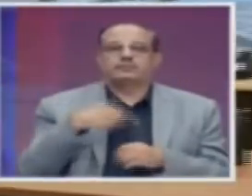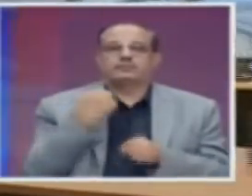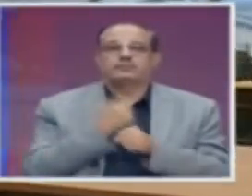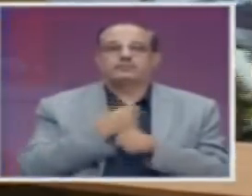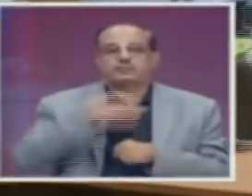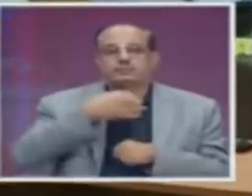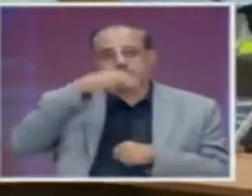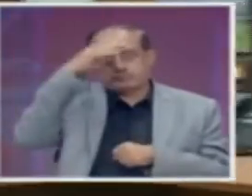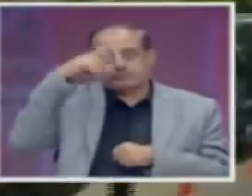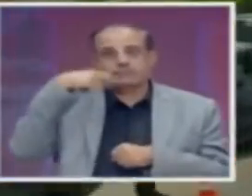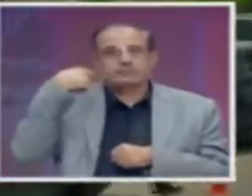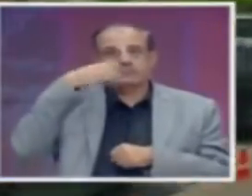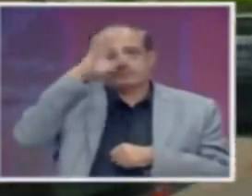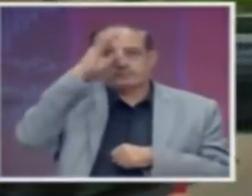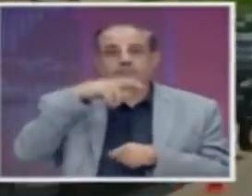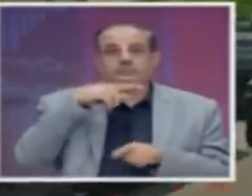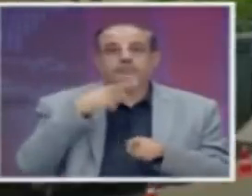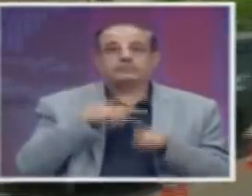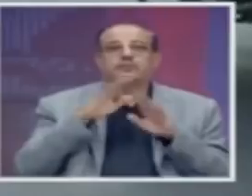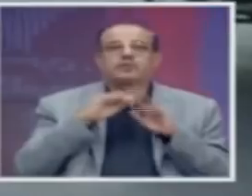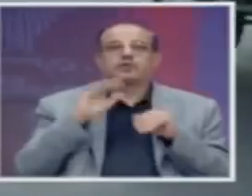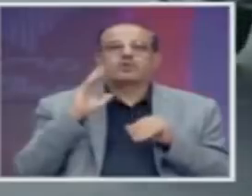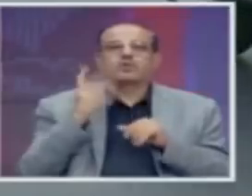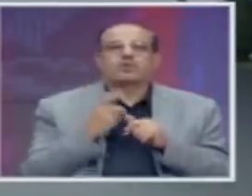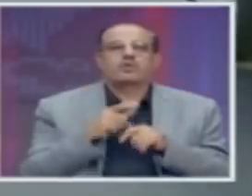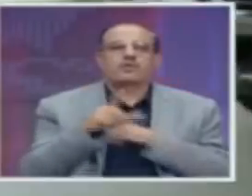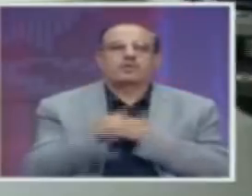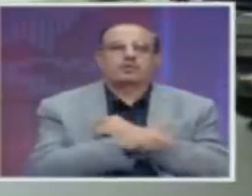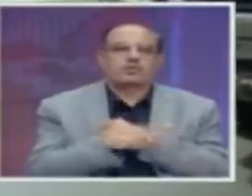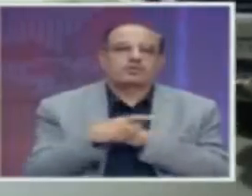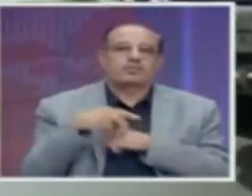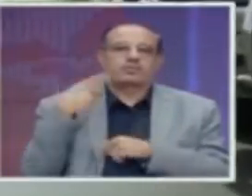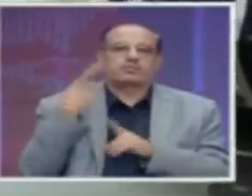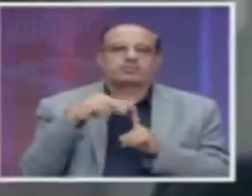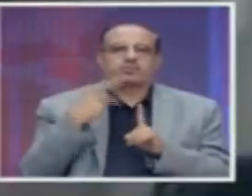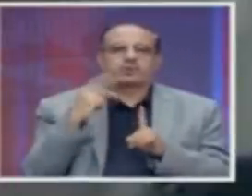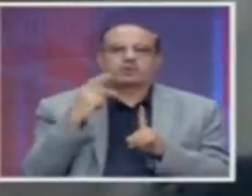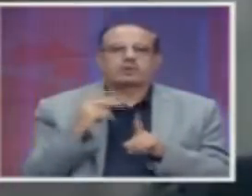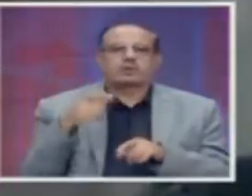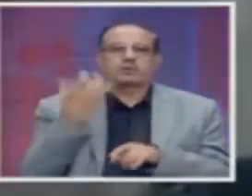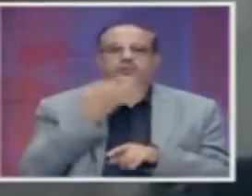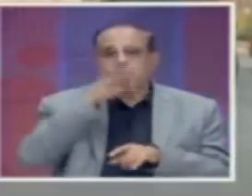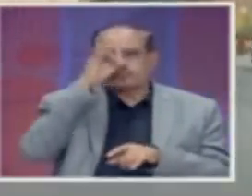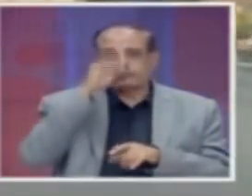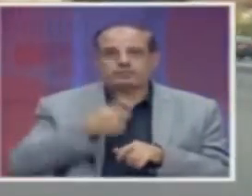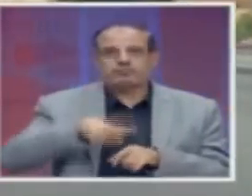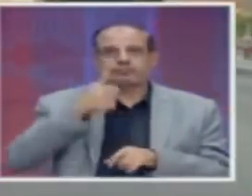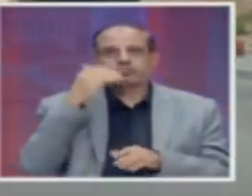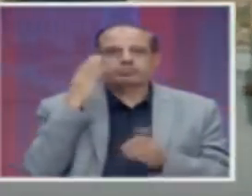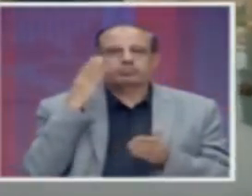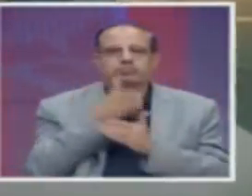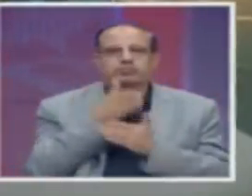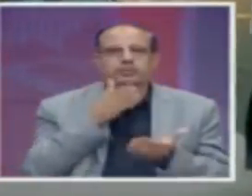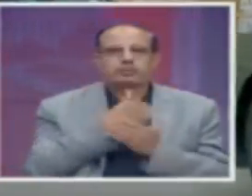لأجهزة وزارة الداخلية على مستوى الجمهورية خلال أسبوع، حققت خلالها الأجهزة الأمنية نجاحات كبيرة